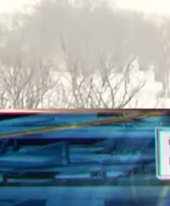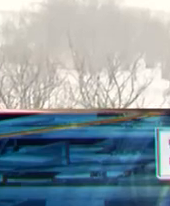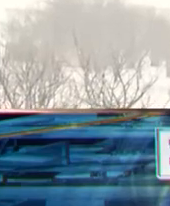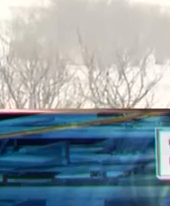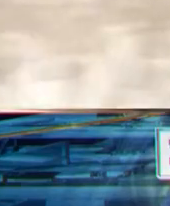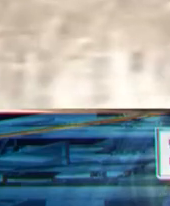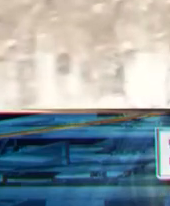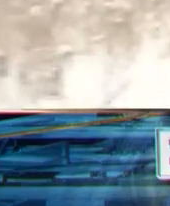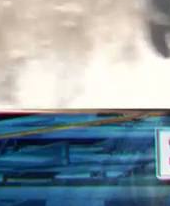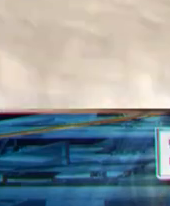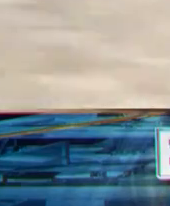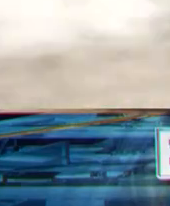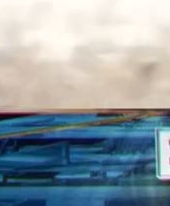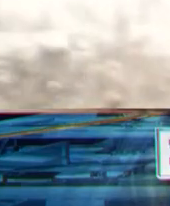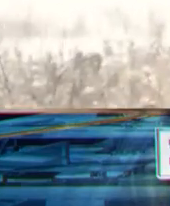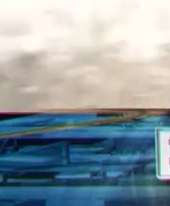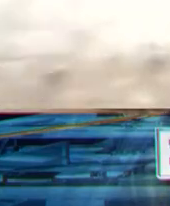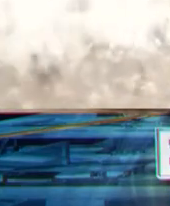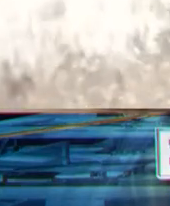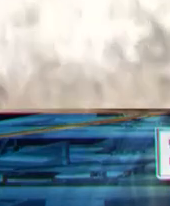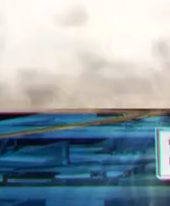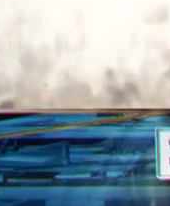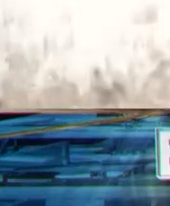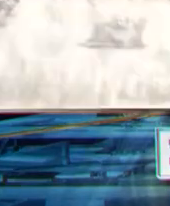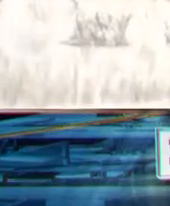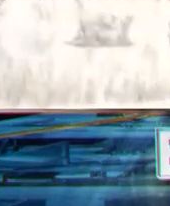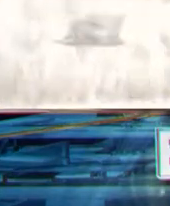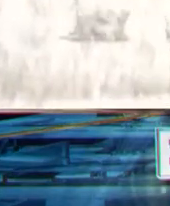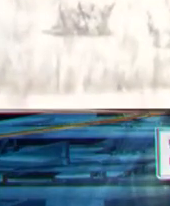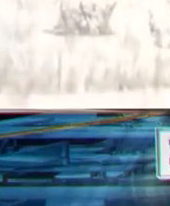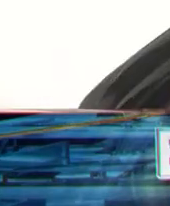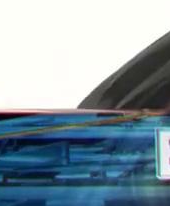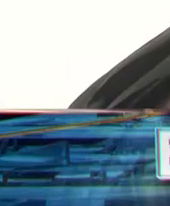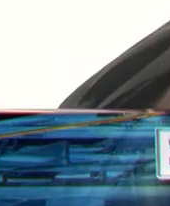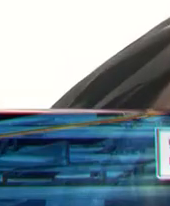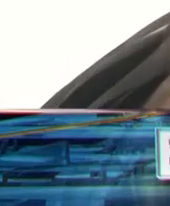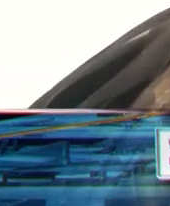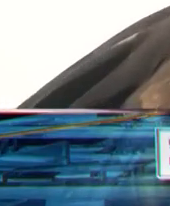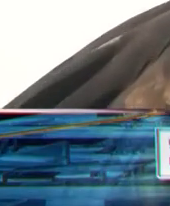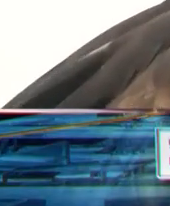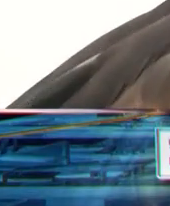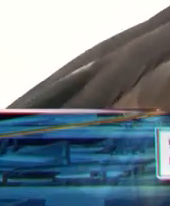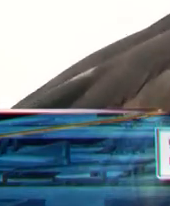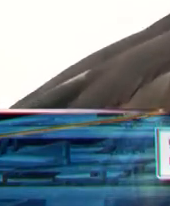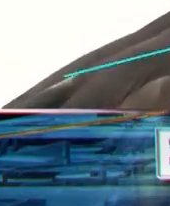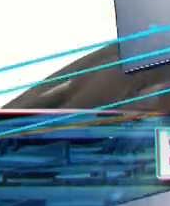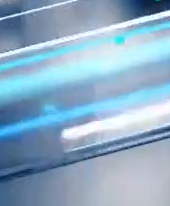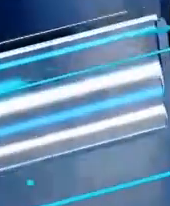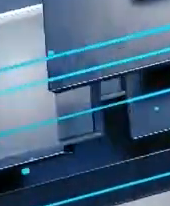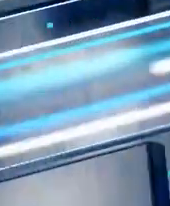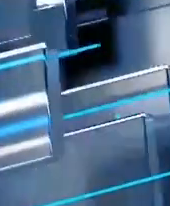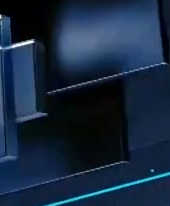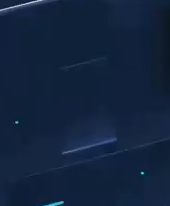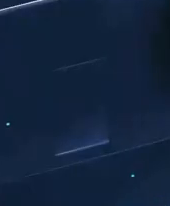Сонар 2020. Еңбекші Қазақ ауданы Төлебей ауылында көпті қызықтырған саятшылар республикалық турнир өтті.